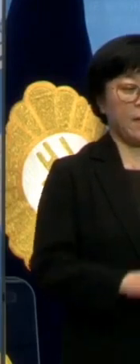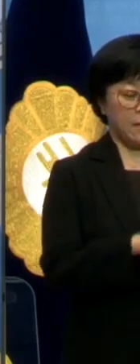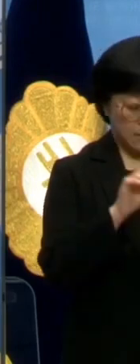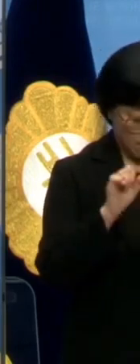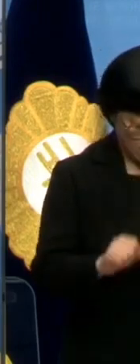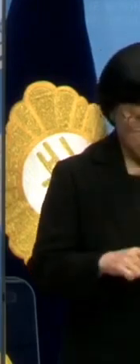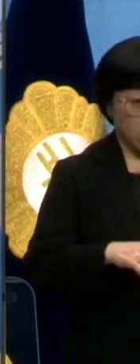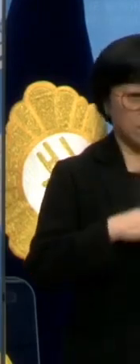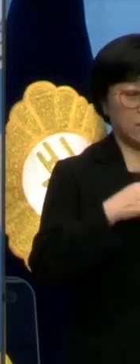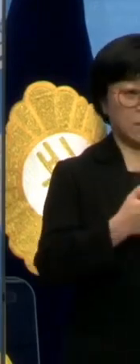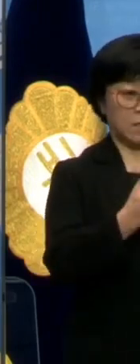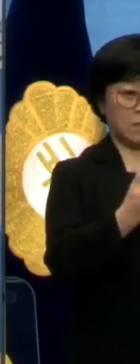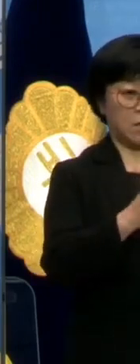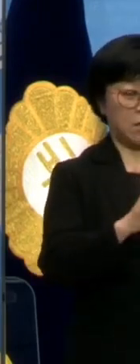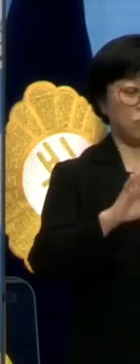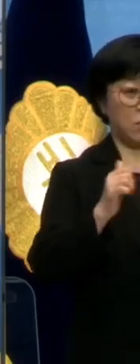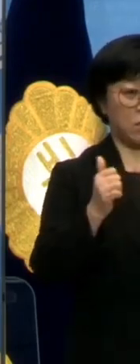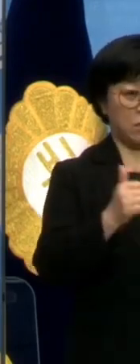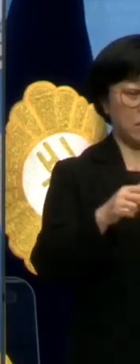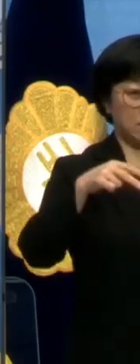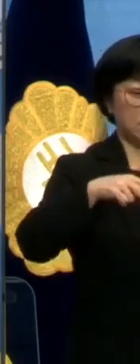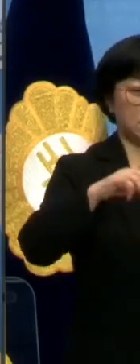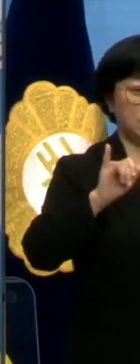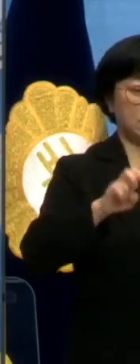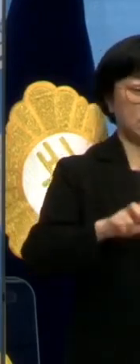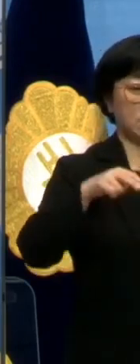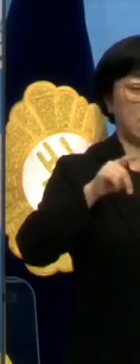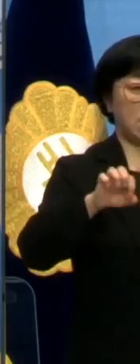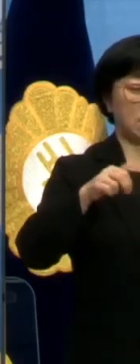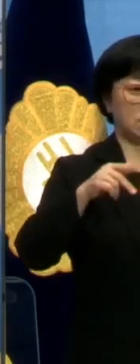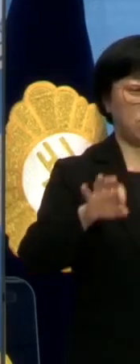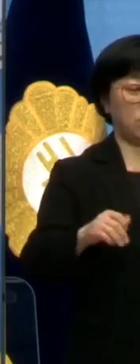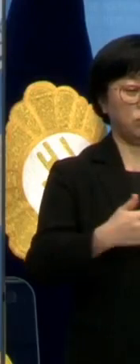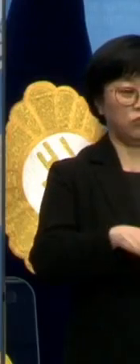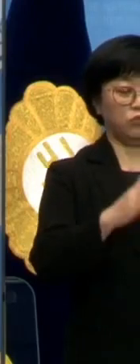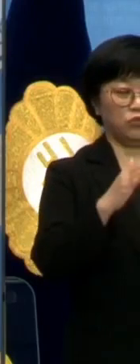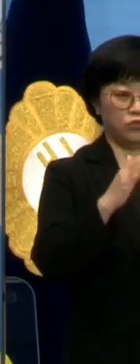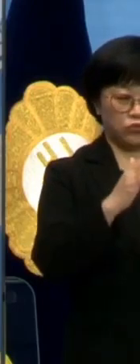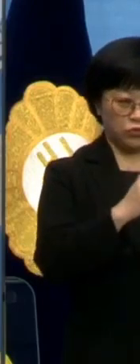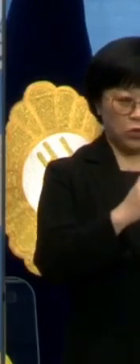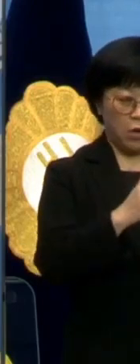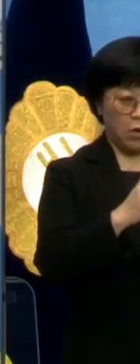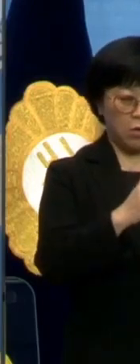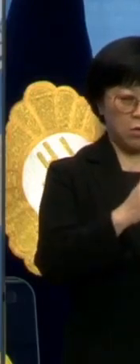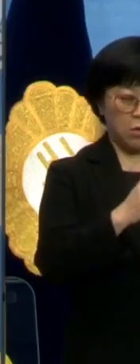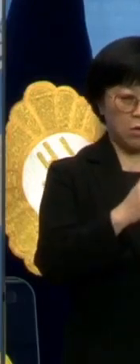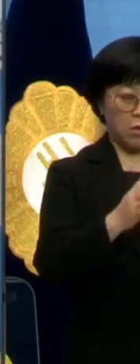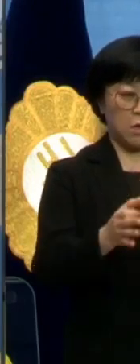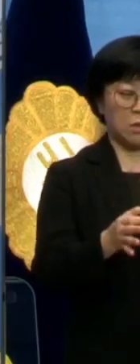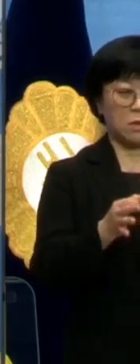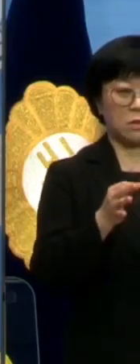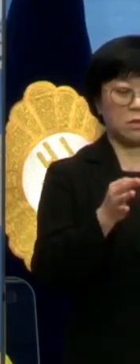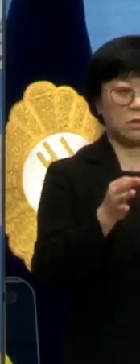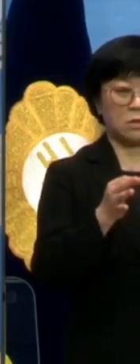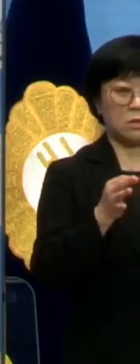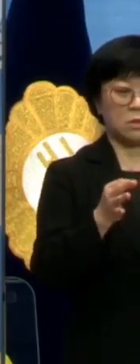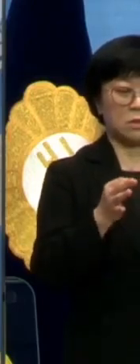안녕하세요. 정의당 국회의원 심상정입니다. 오늘 주거급여법 일부 개정 법률안 대표